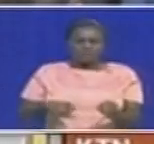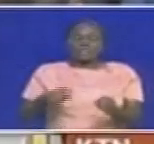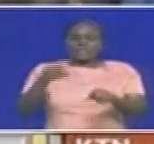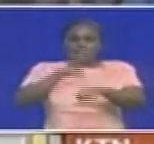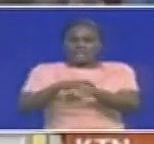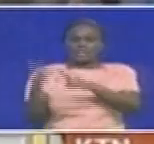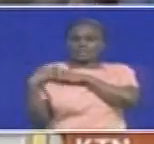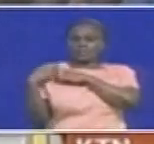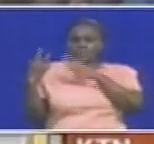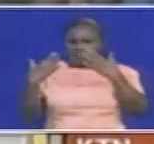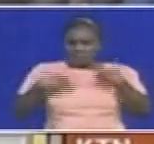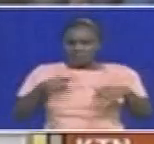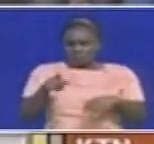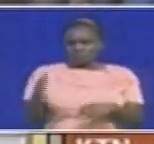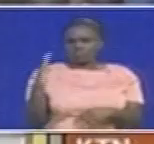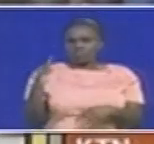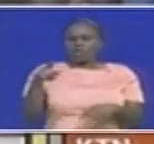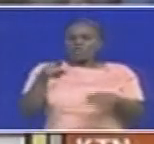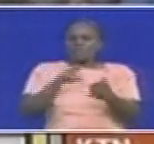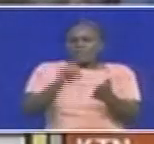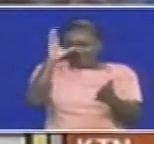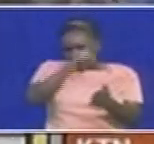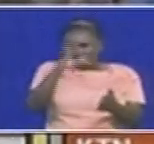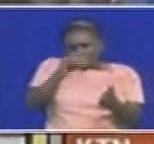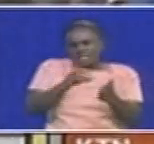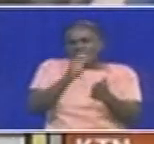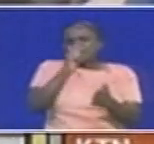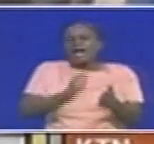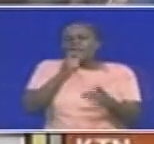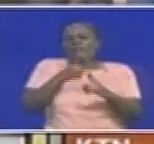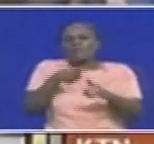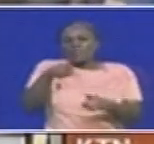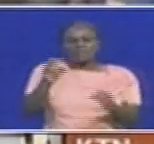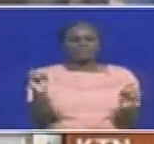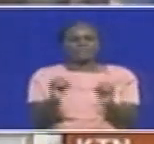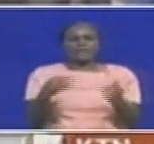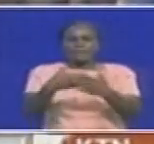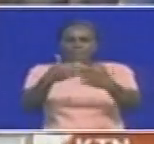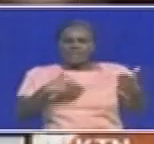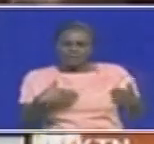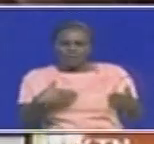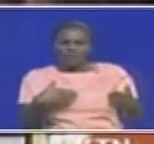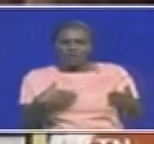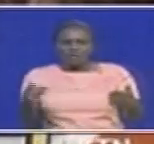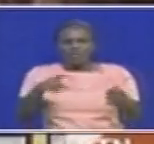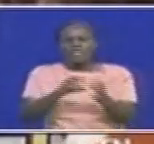usalama wahakikishe kwamba hakuna kipande kimoja kinatolewa kwa hiyo joka kabla hatujaharibu.